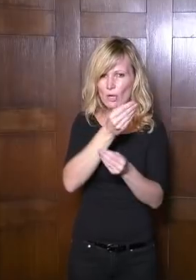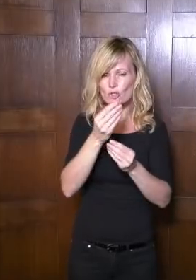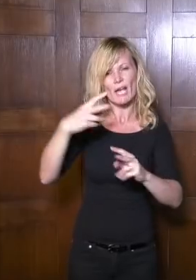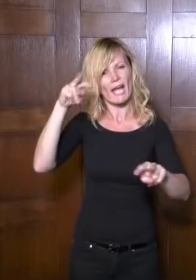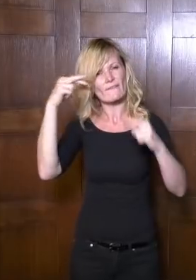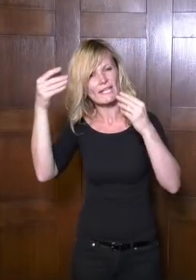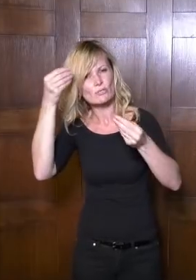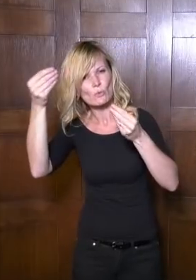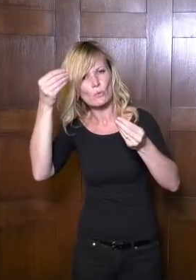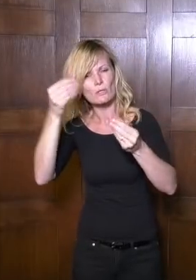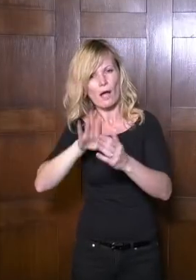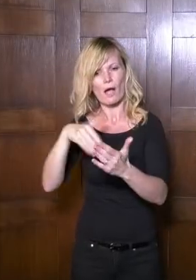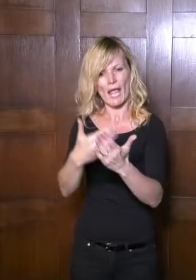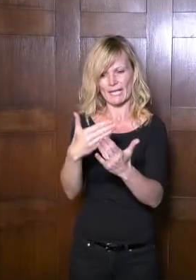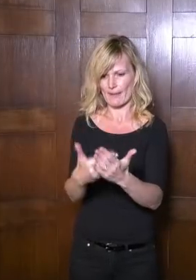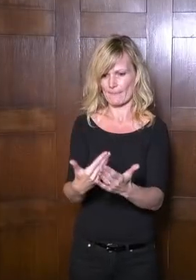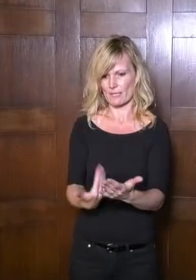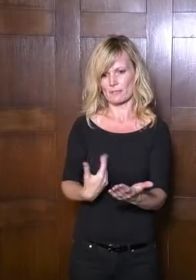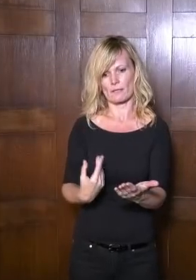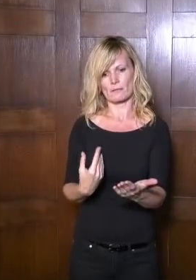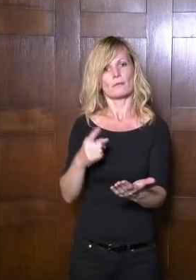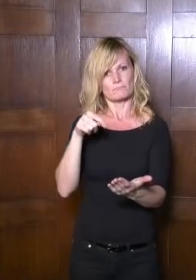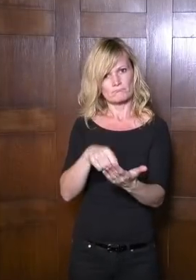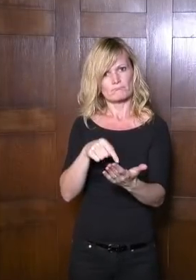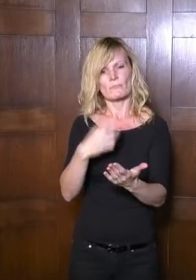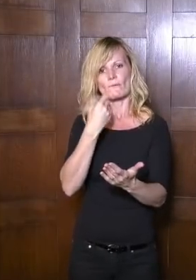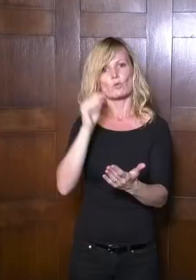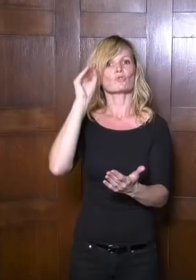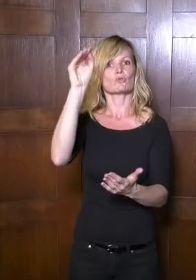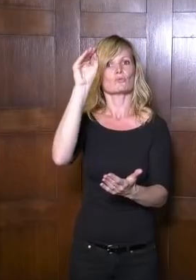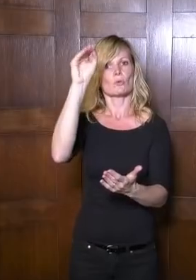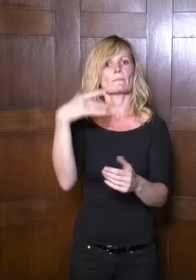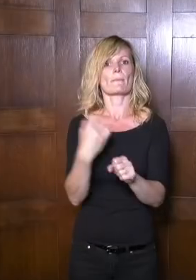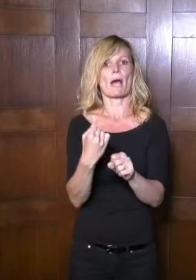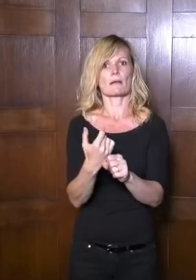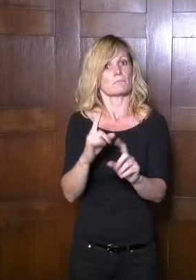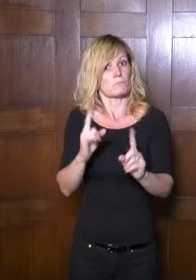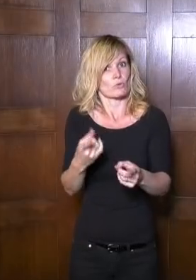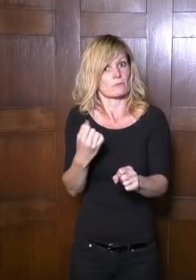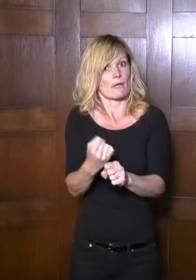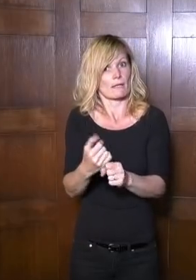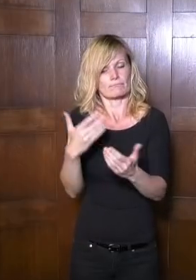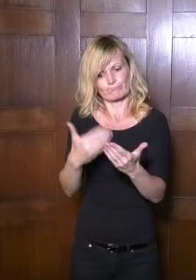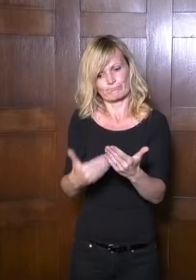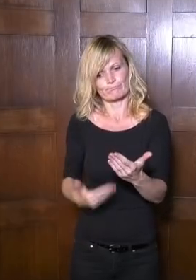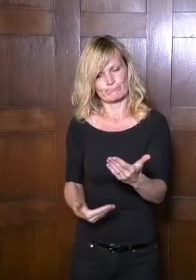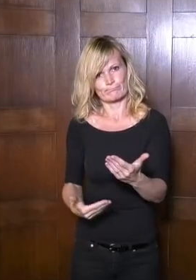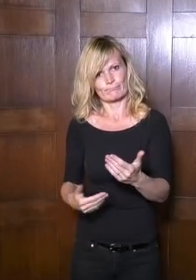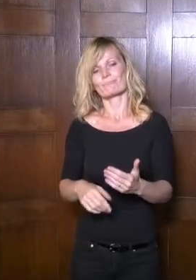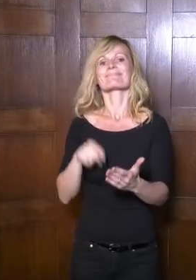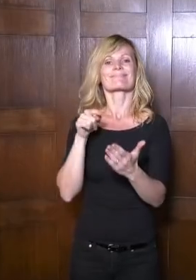Erkenntnisse für das, was wir dann künftig tun wollen, tun müssen. Und das, was dann in der zweiten